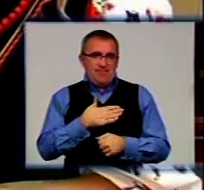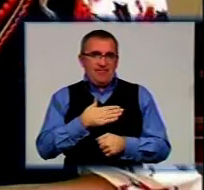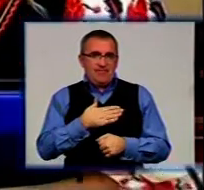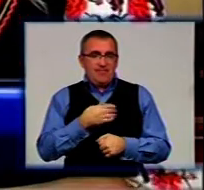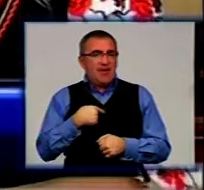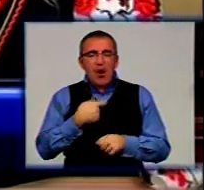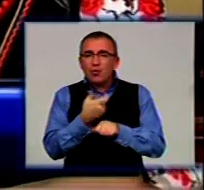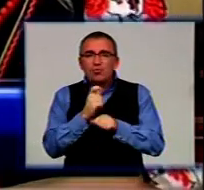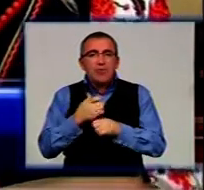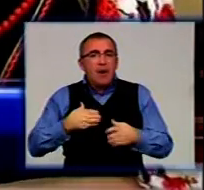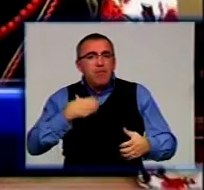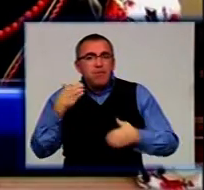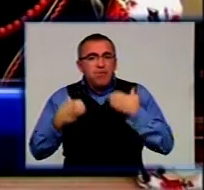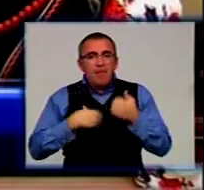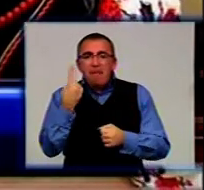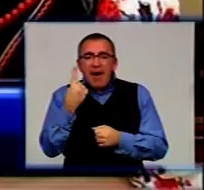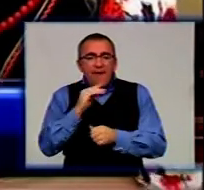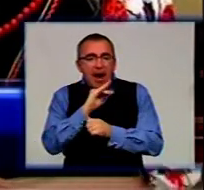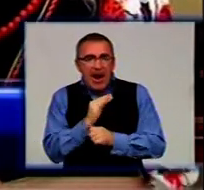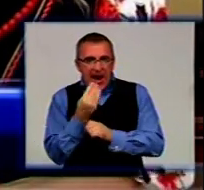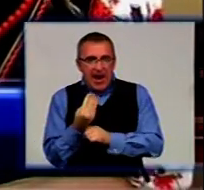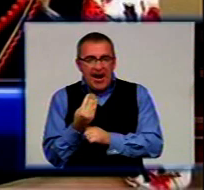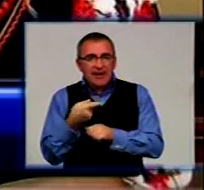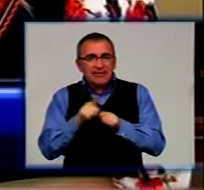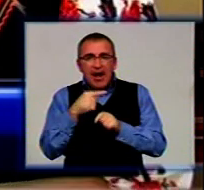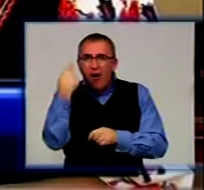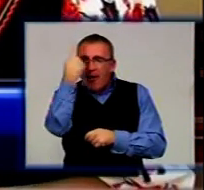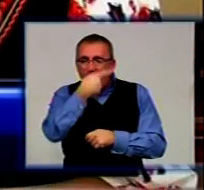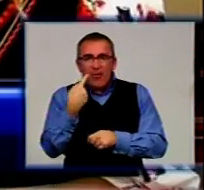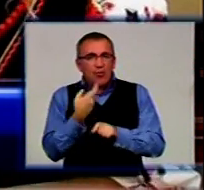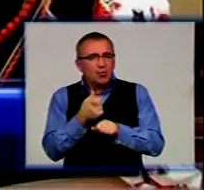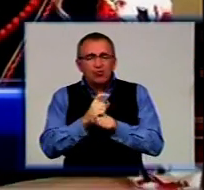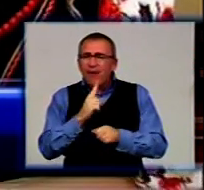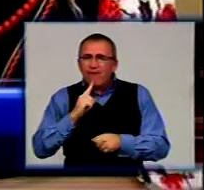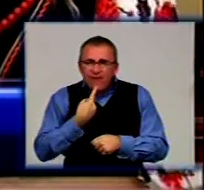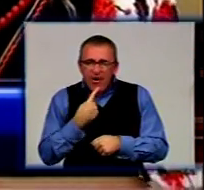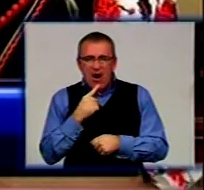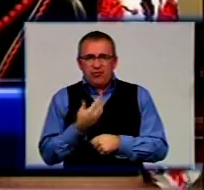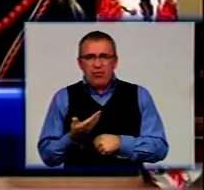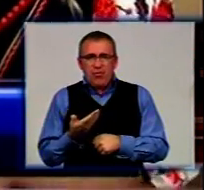дуже боялася зробити першу ляльку, це обличчя, мені здавалося, це дуже важко.